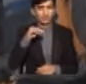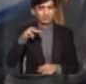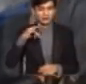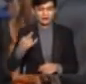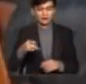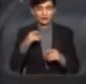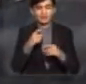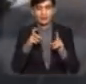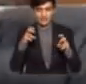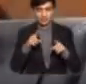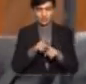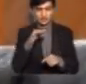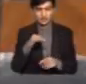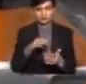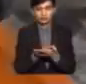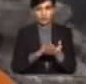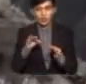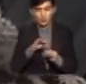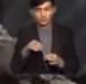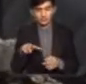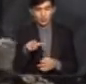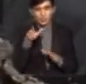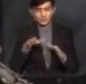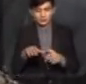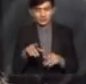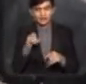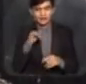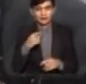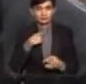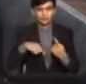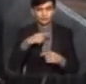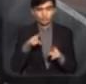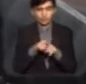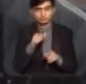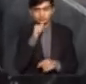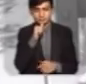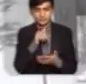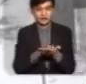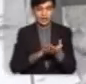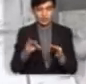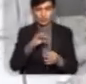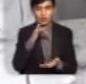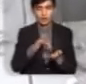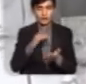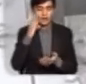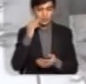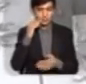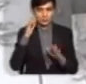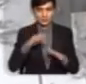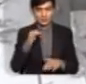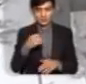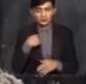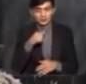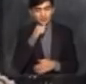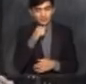убирается вот сугробы с с обочины дороги и мы тоже внесём свою лепту в уборку снега города алматы и сейчас будет